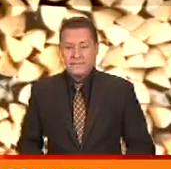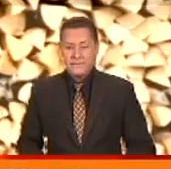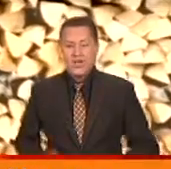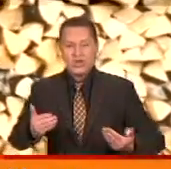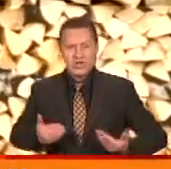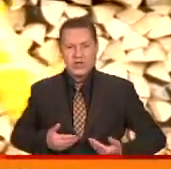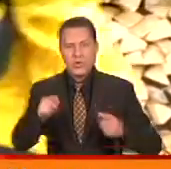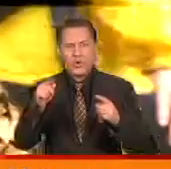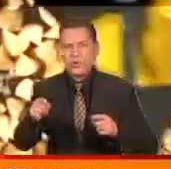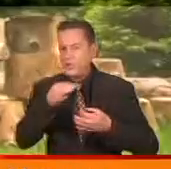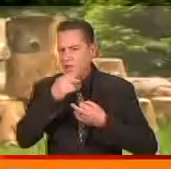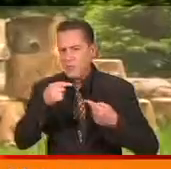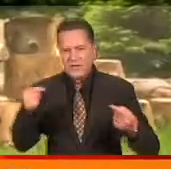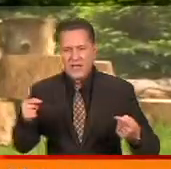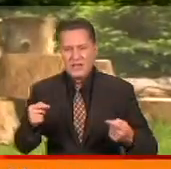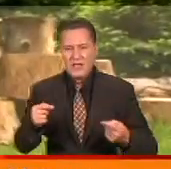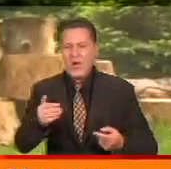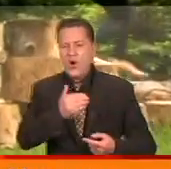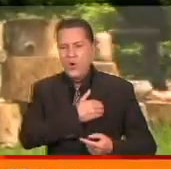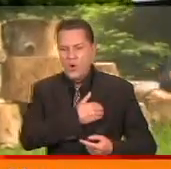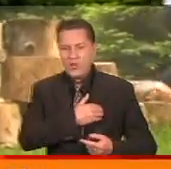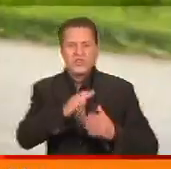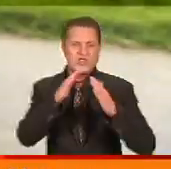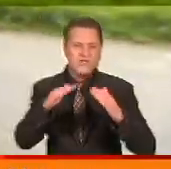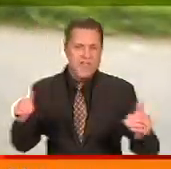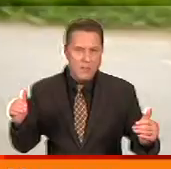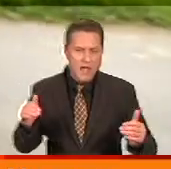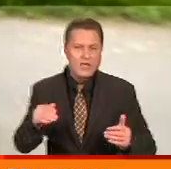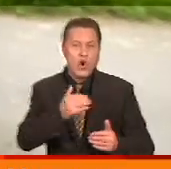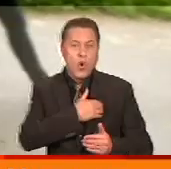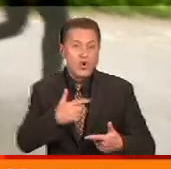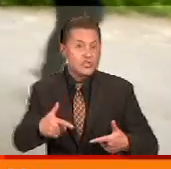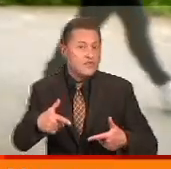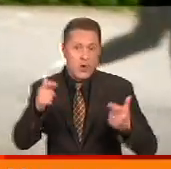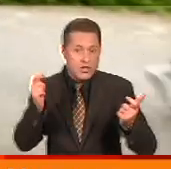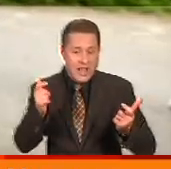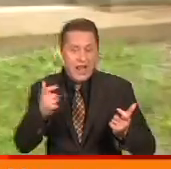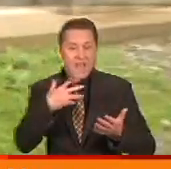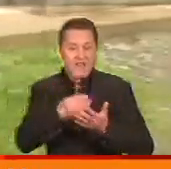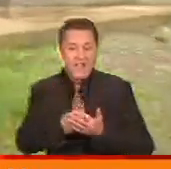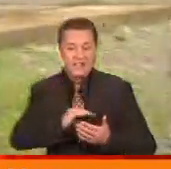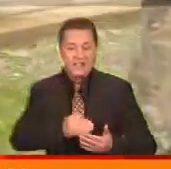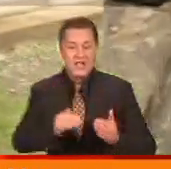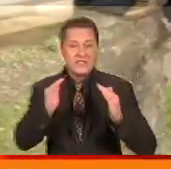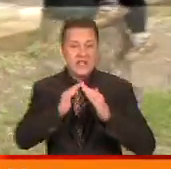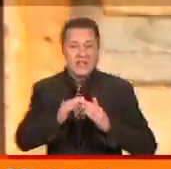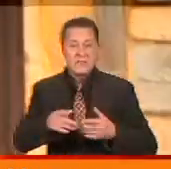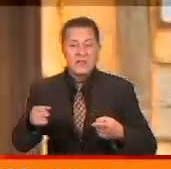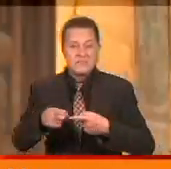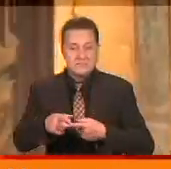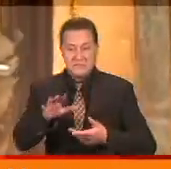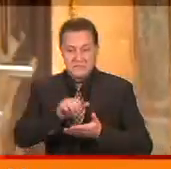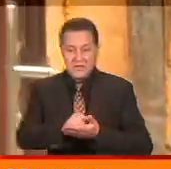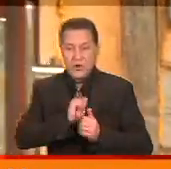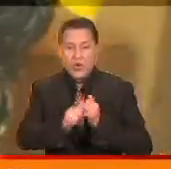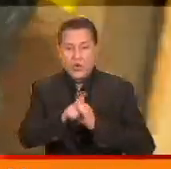Житло тут на будь-який смак. Хочеш – живи в наметі, хочеш – у готелі. І власні садиби тут здає чи не кожен.